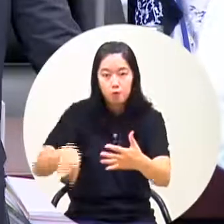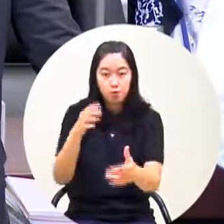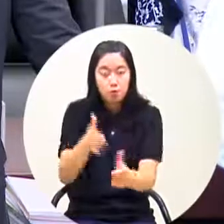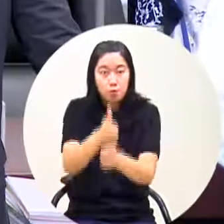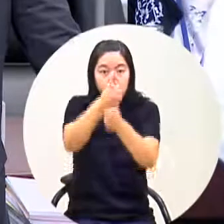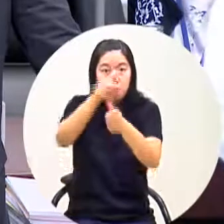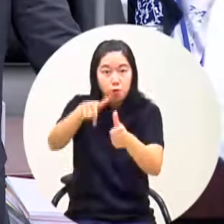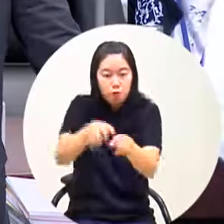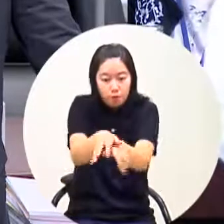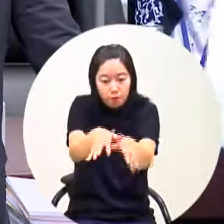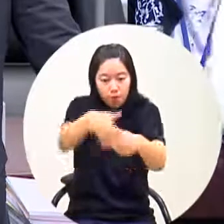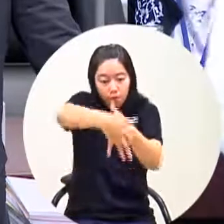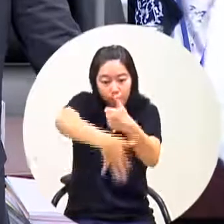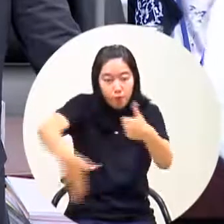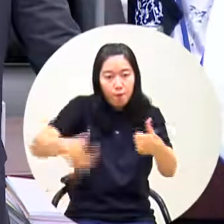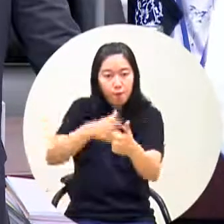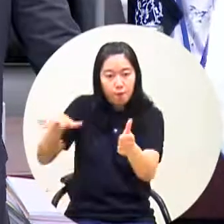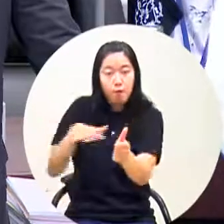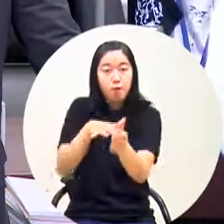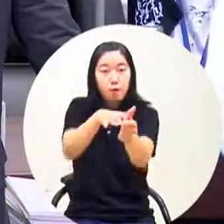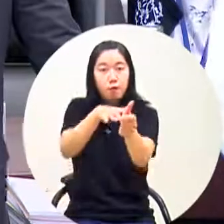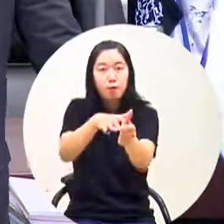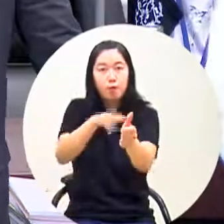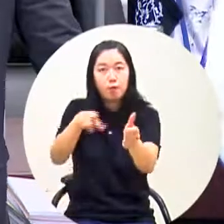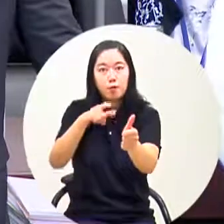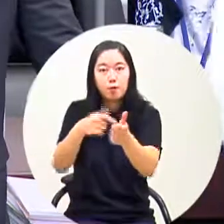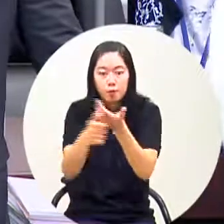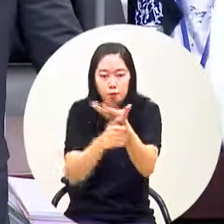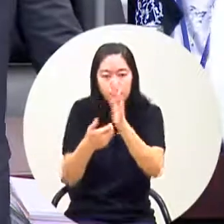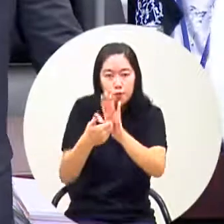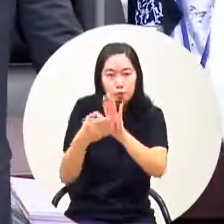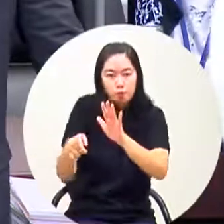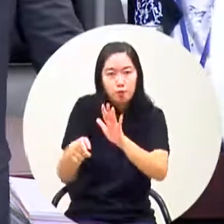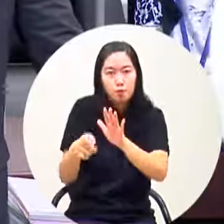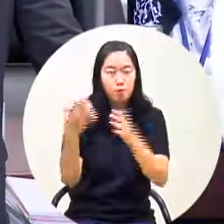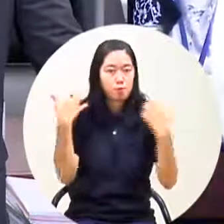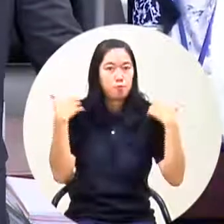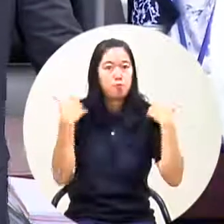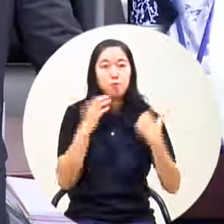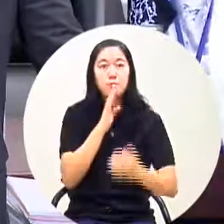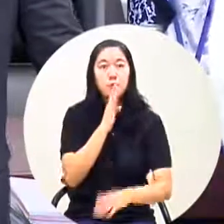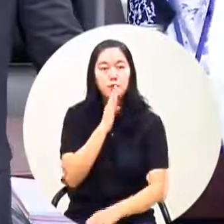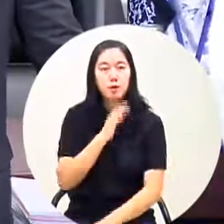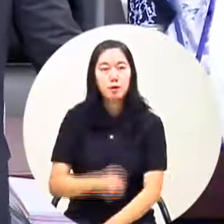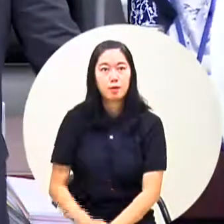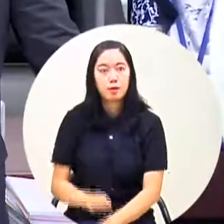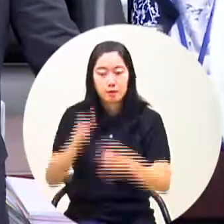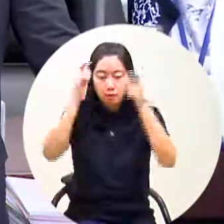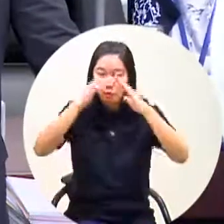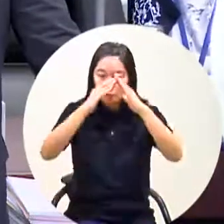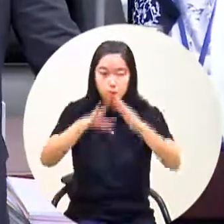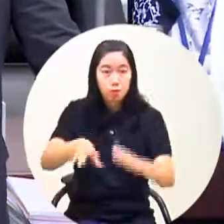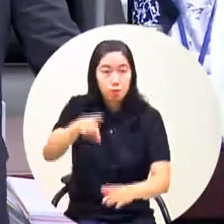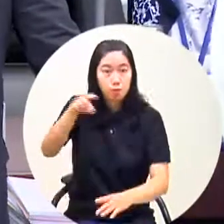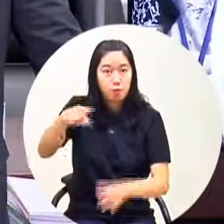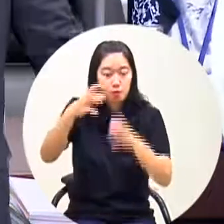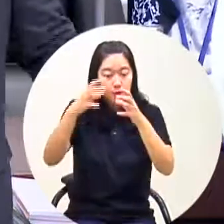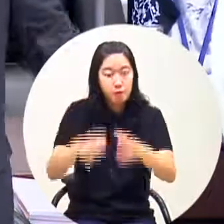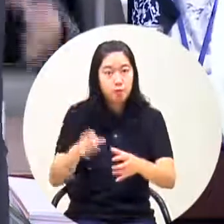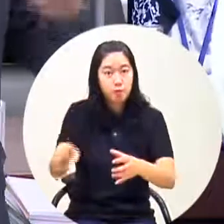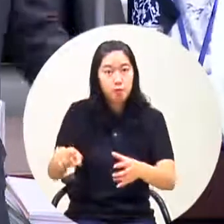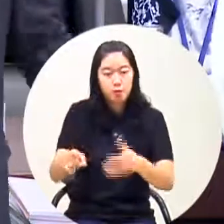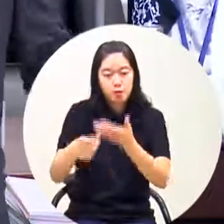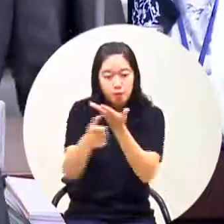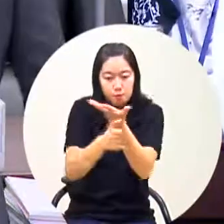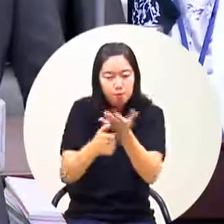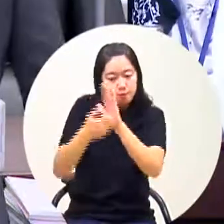一个领头羊，像我想毒防局是扮演它很重要的角色。 谢谢局长。我想高雄市首先成立的毒防局就是